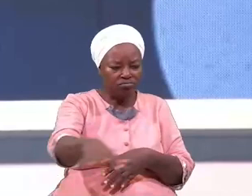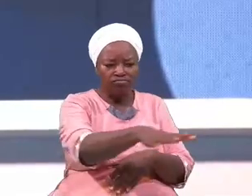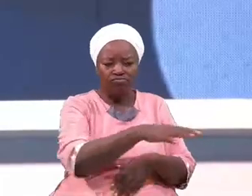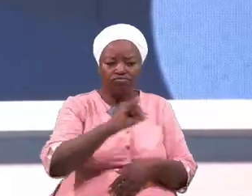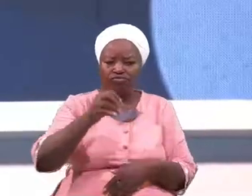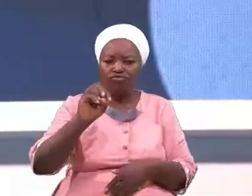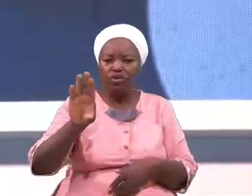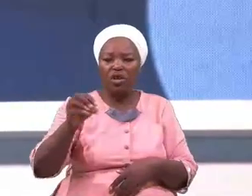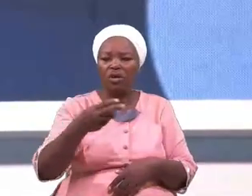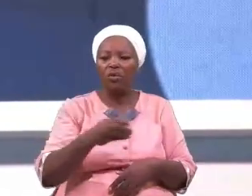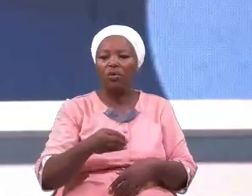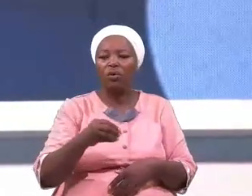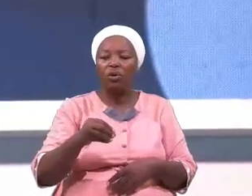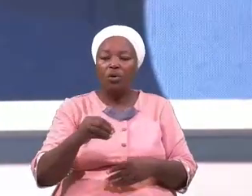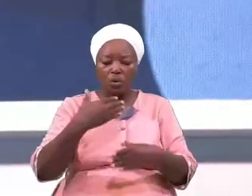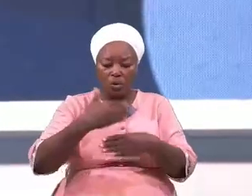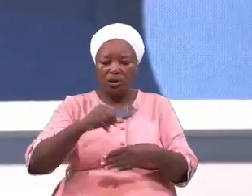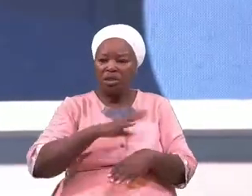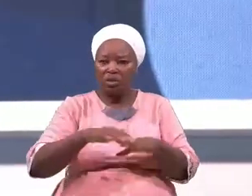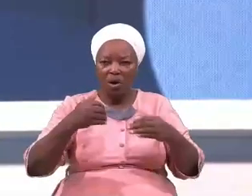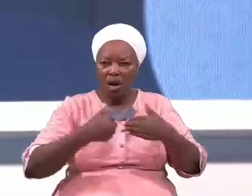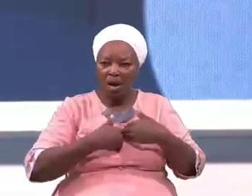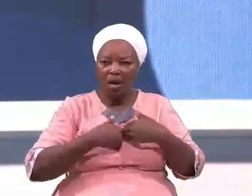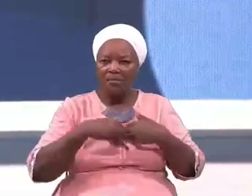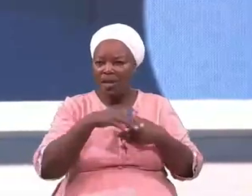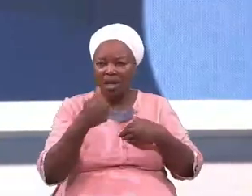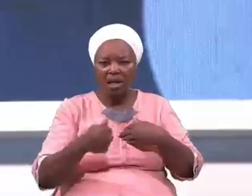Ils ont vu les murailles de Jéricho.